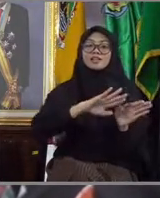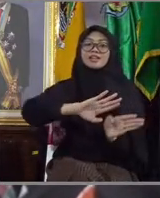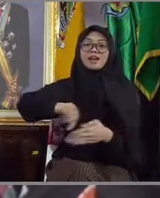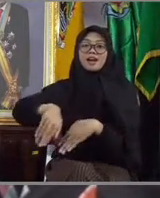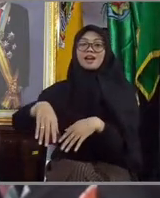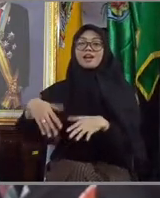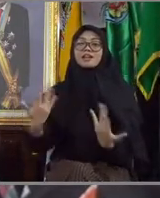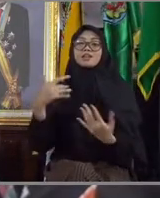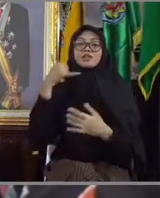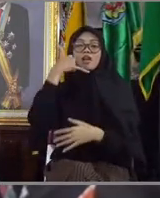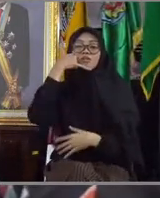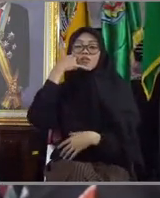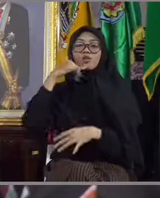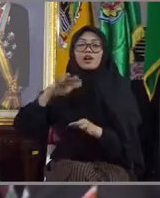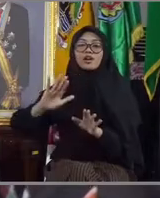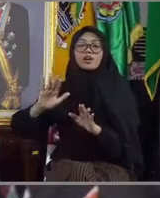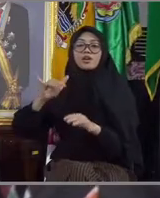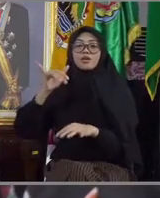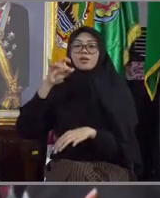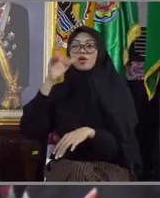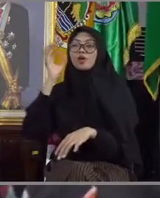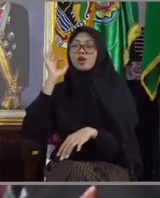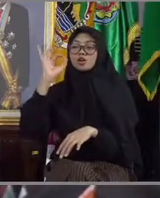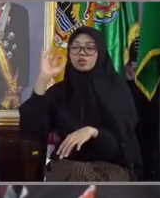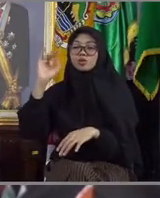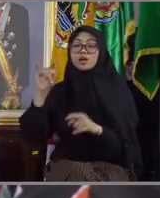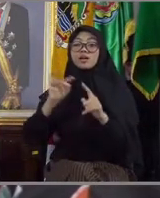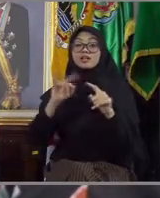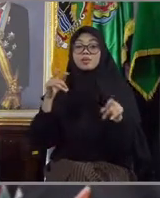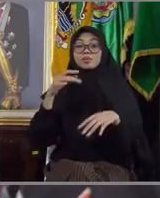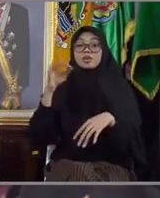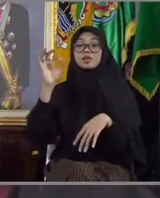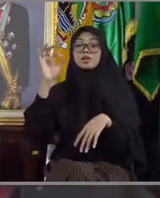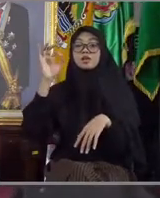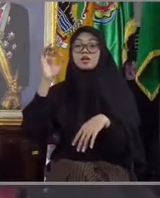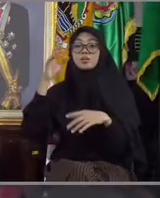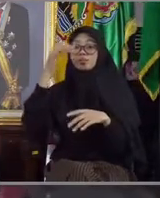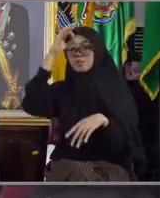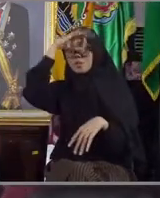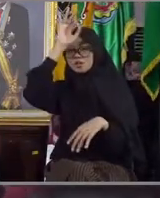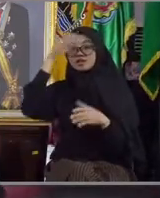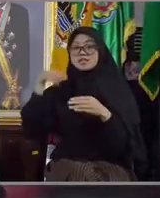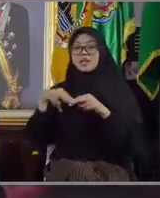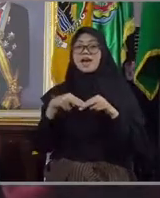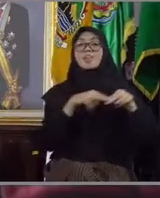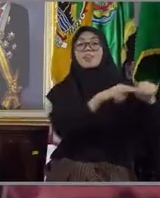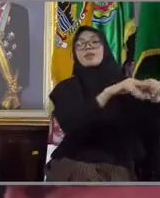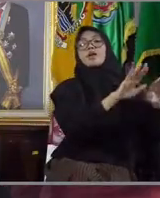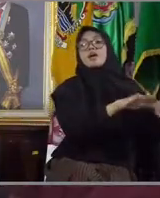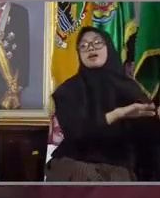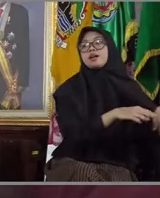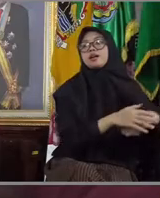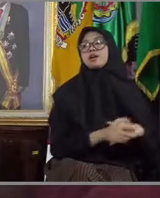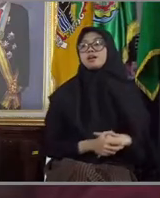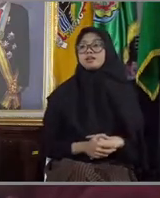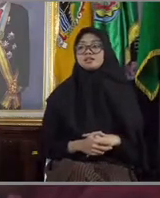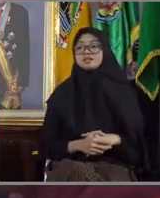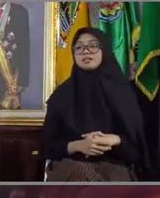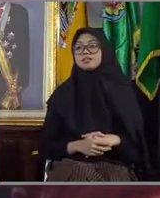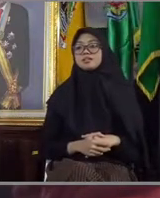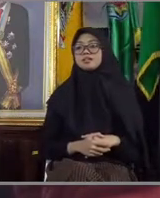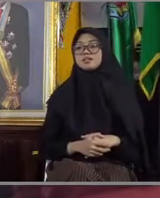ini yeah. Anaknya saya tilang. Terus polisinya mengantarkan anaknya itu ke sekolah biar enggak telat juga. Dan kira-kira besok